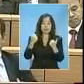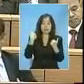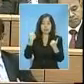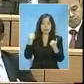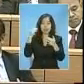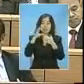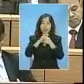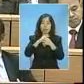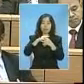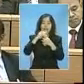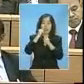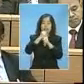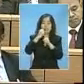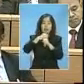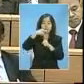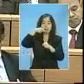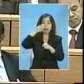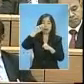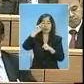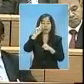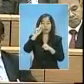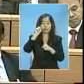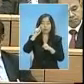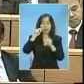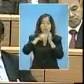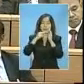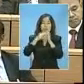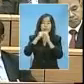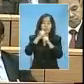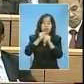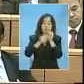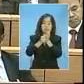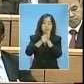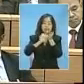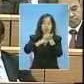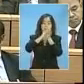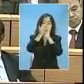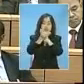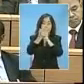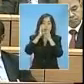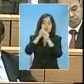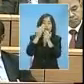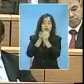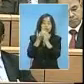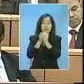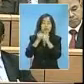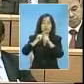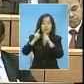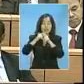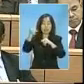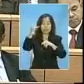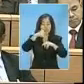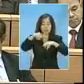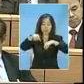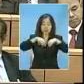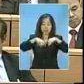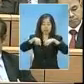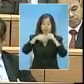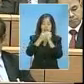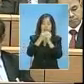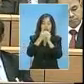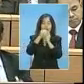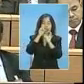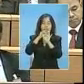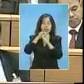ตั้งปรสหรือองค์การเพื่อการประรูประบบสถาบันการเงินมาจากการหนี้สินของ